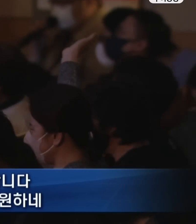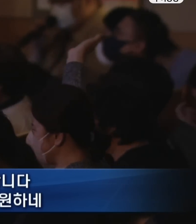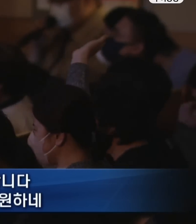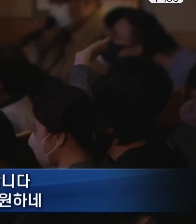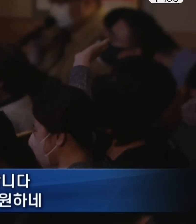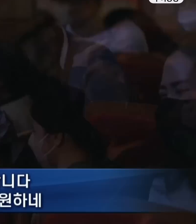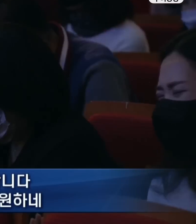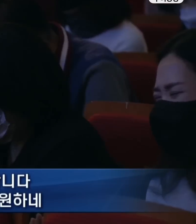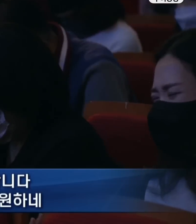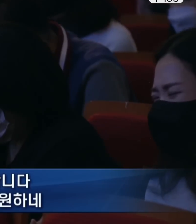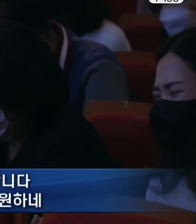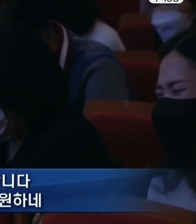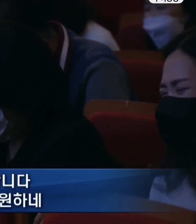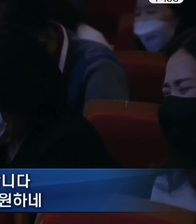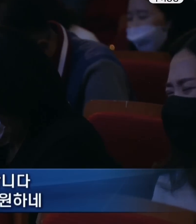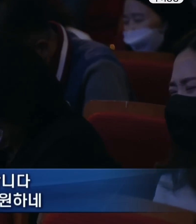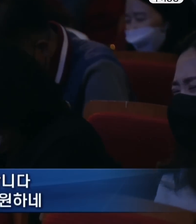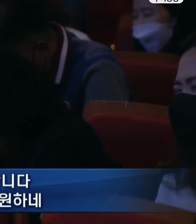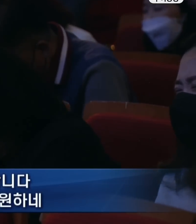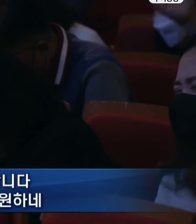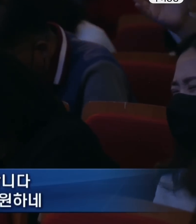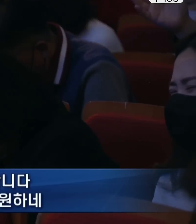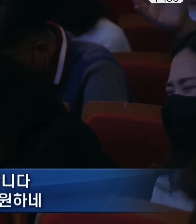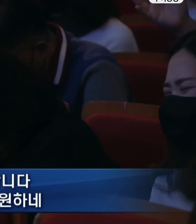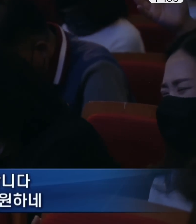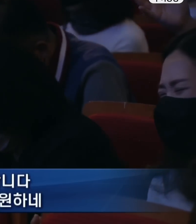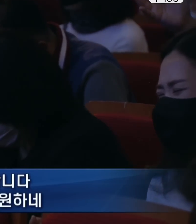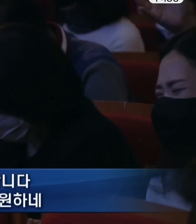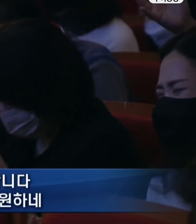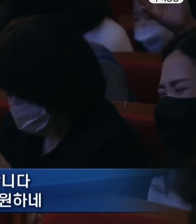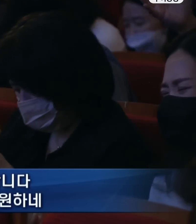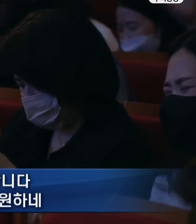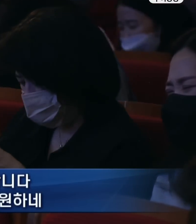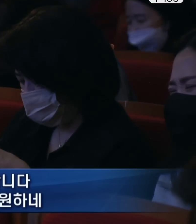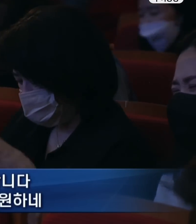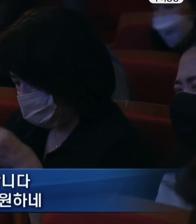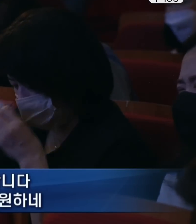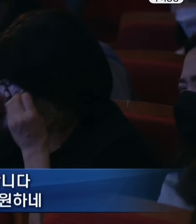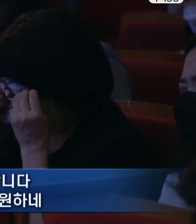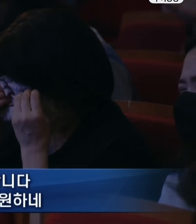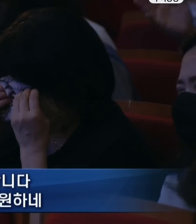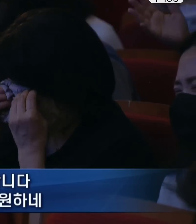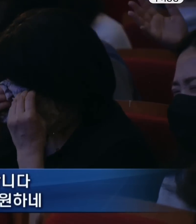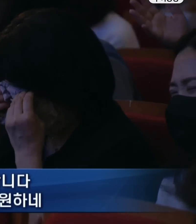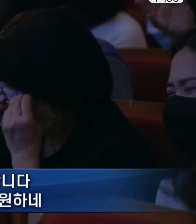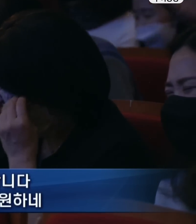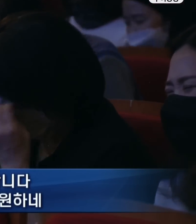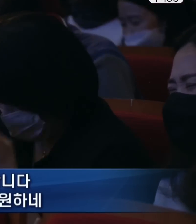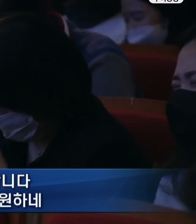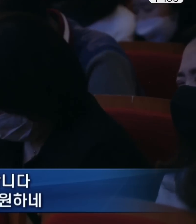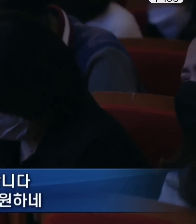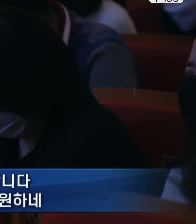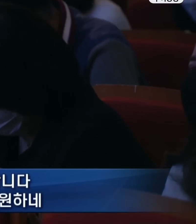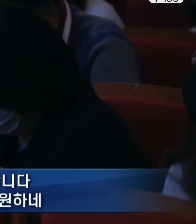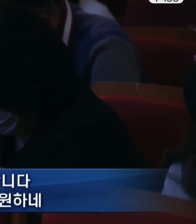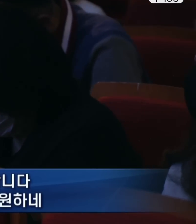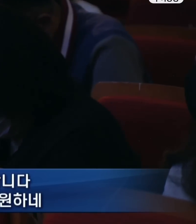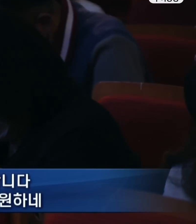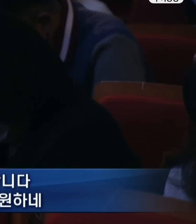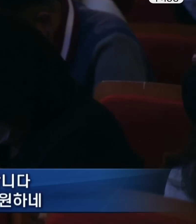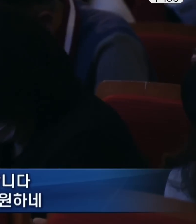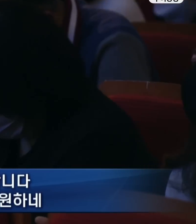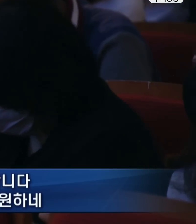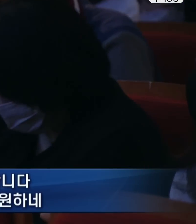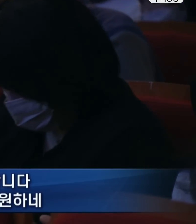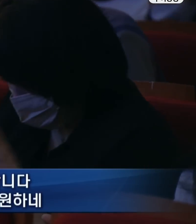영광이 되게 하시고 우리의 상처가 복음의 흔적이 되게 도와주셔서 하나님 오히려 복음을